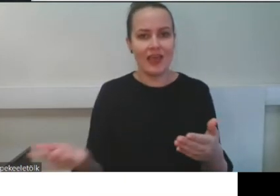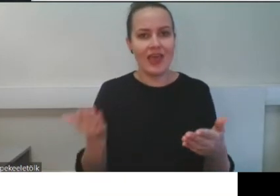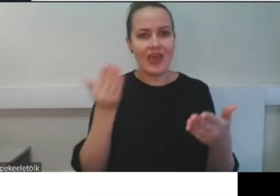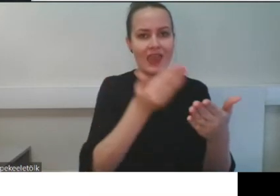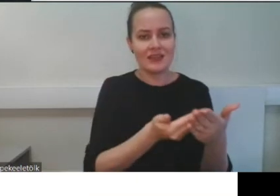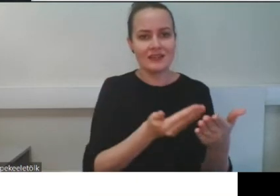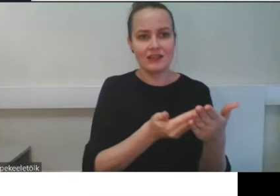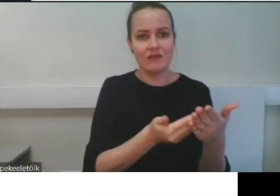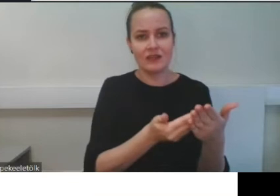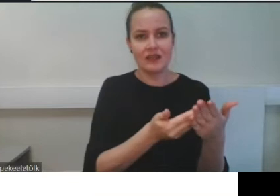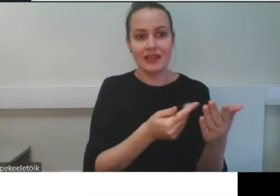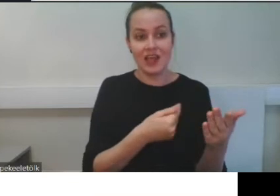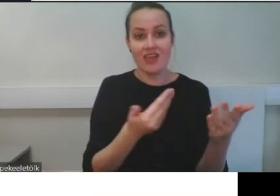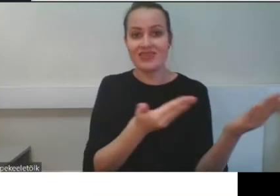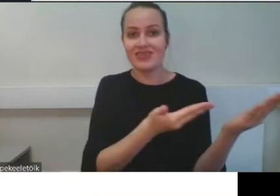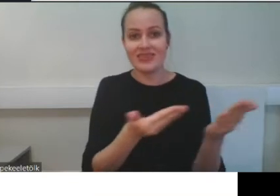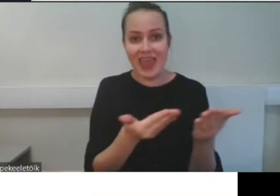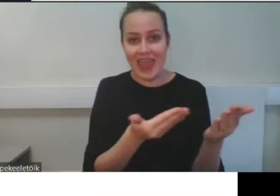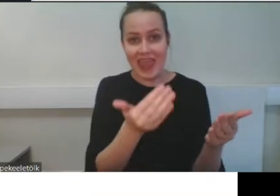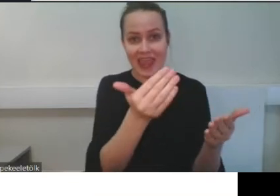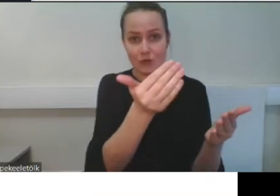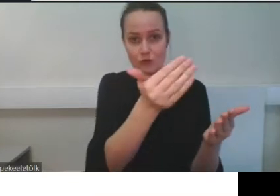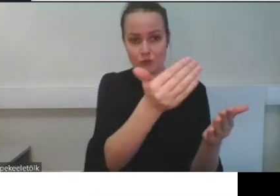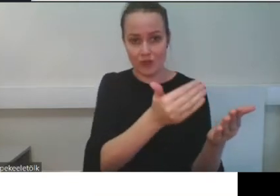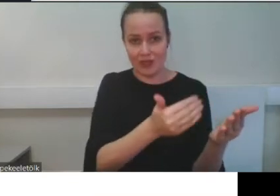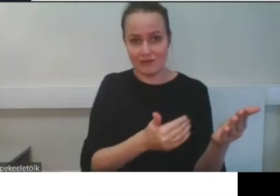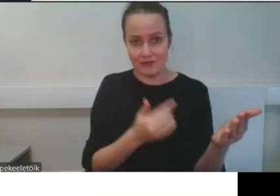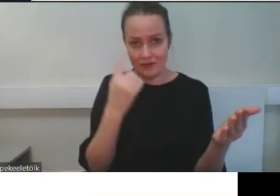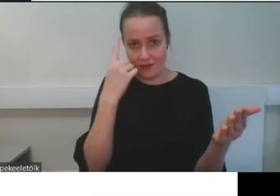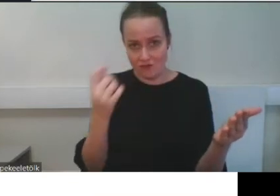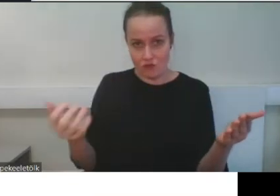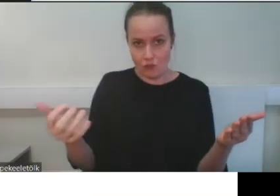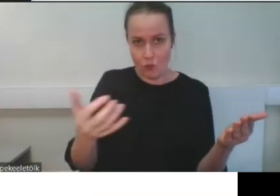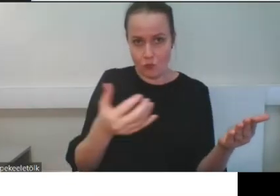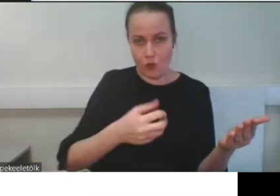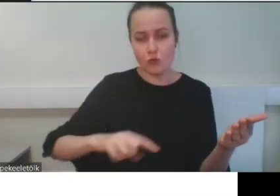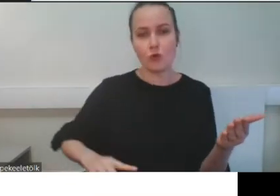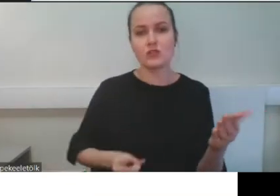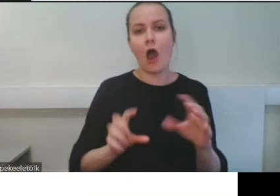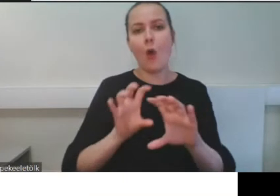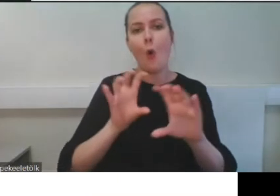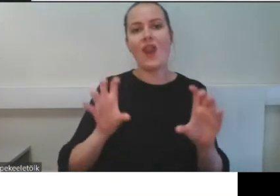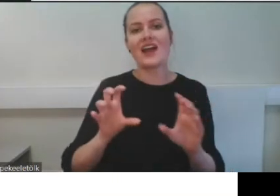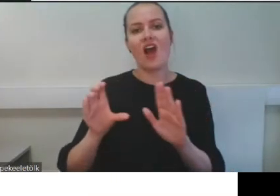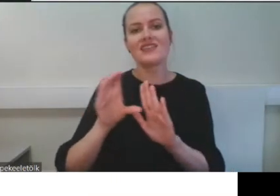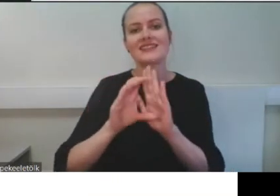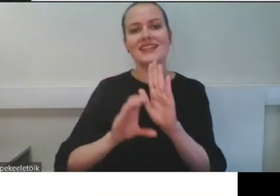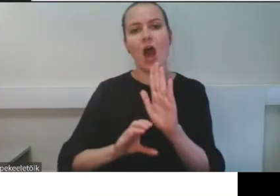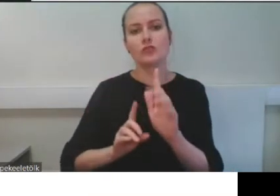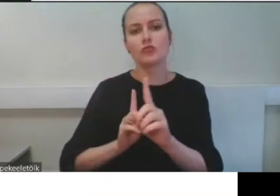Sotsiaalministeeriumi enda poolt kogutavatest KOV-teenuste andmetest ja meie kogume siis andmeid läbi